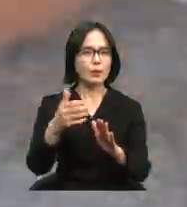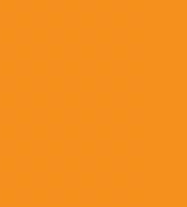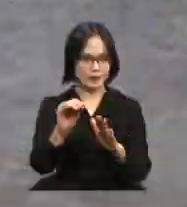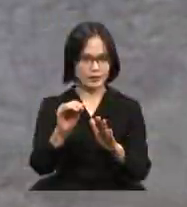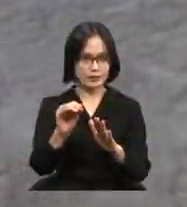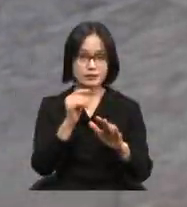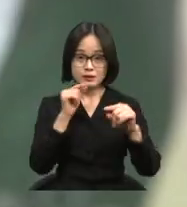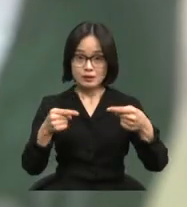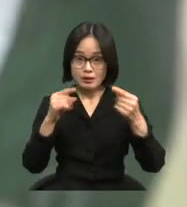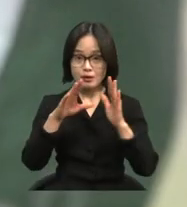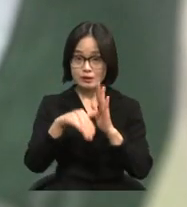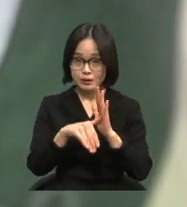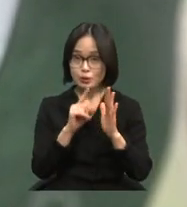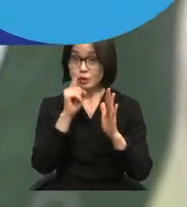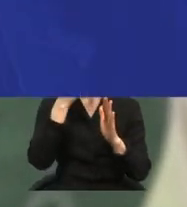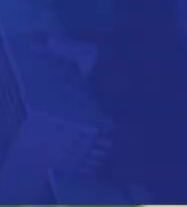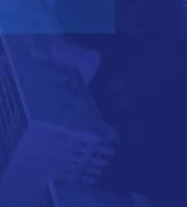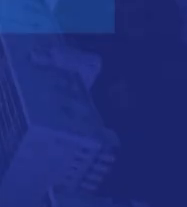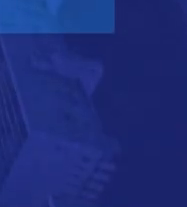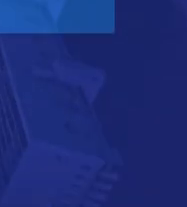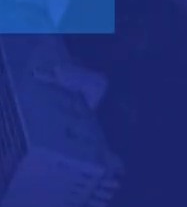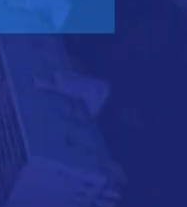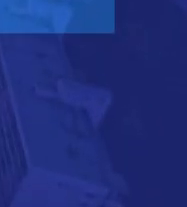딜라이브 뉴스 이용입니다